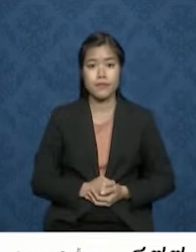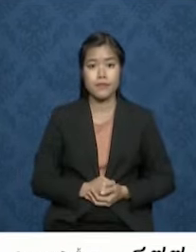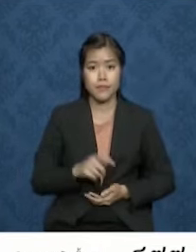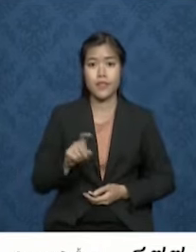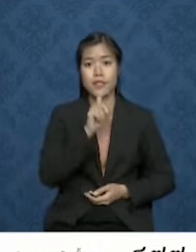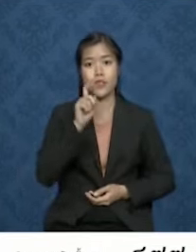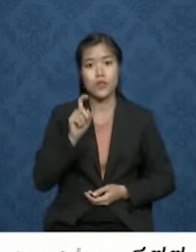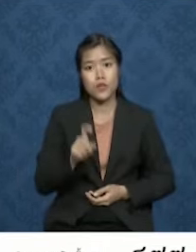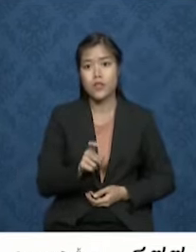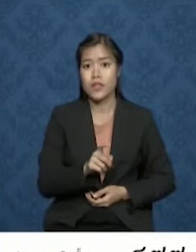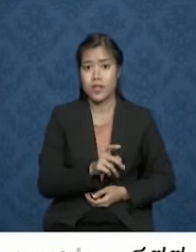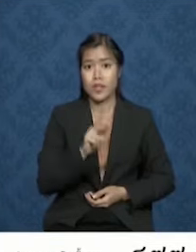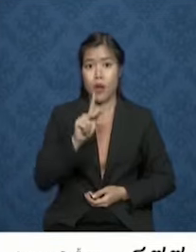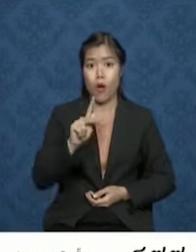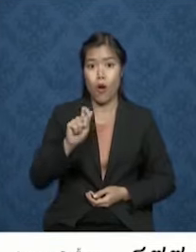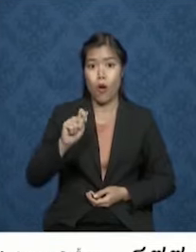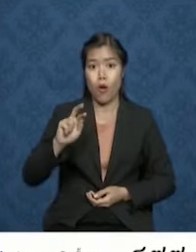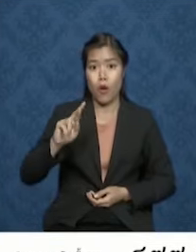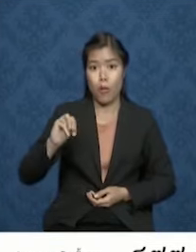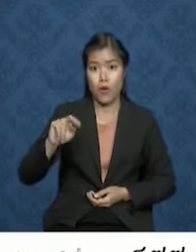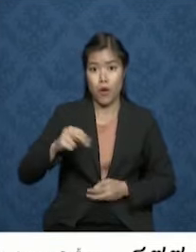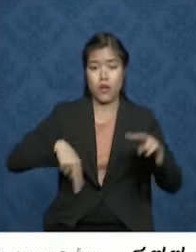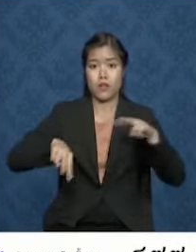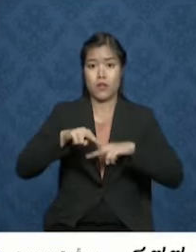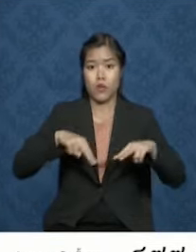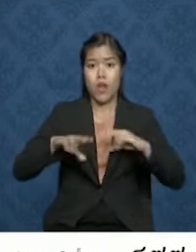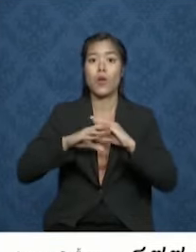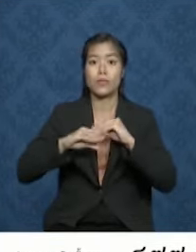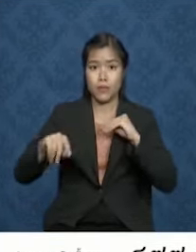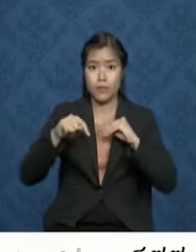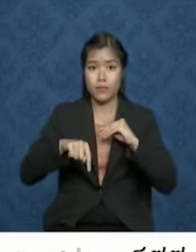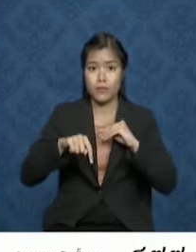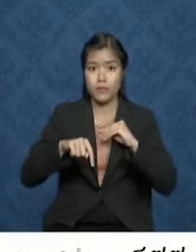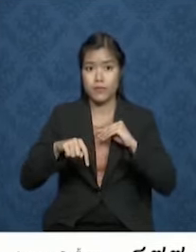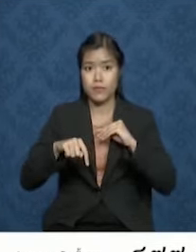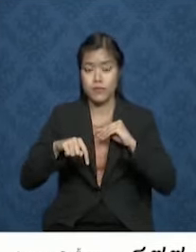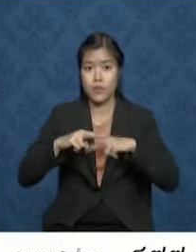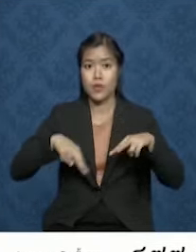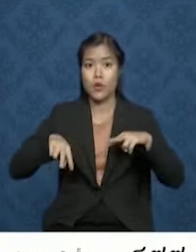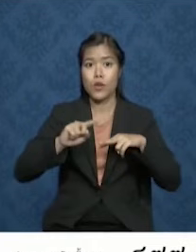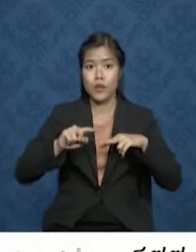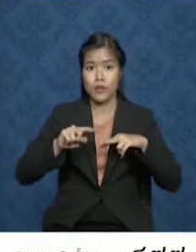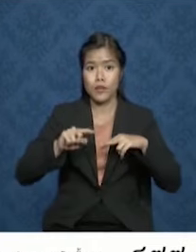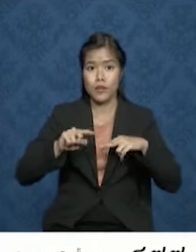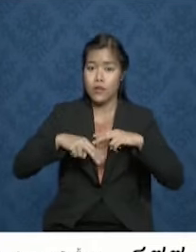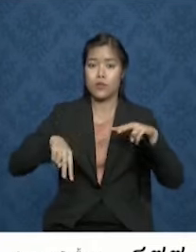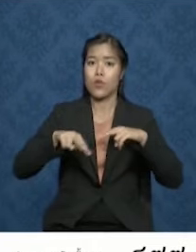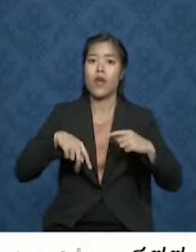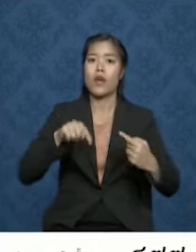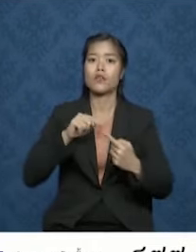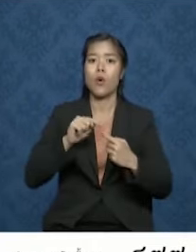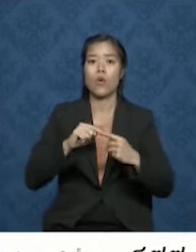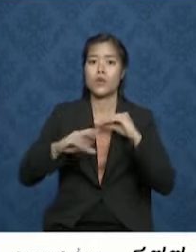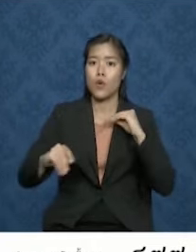เข้าจริงแล้วกรมนเนี่ยนะครับเป็นหน่วยงานที่รับมือกับภัยคุกคามด้านความมั่นคง